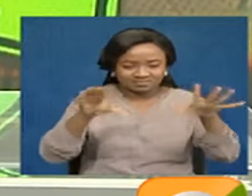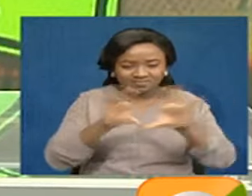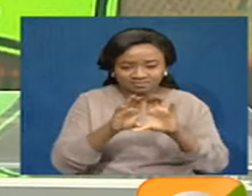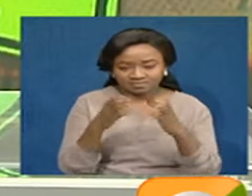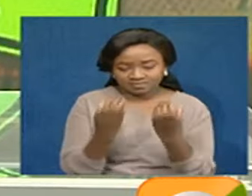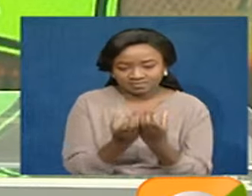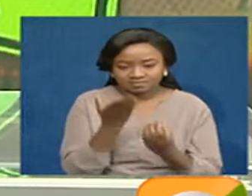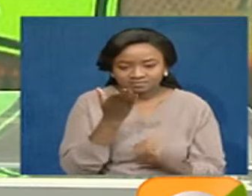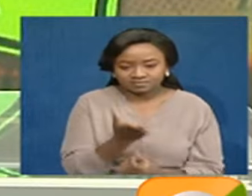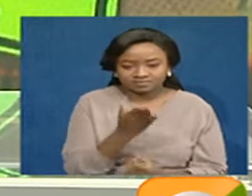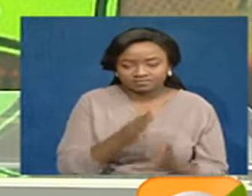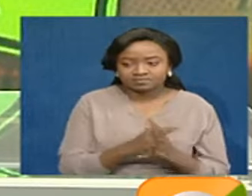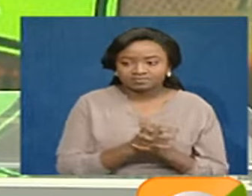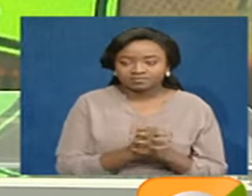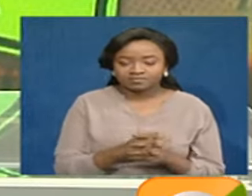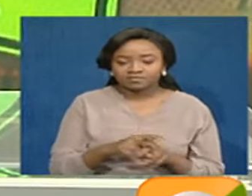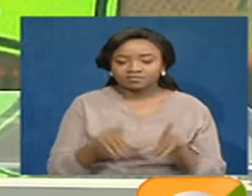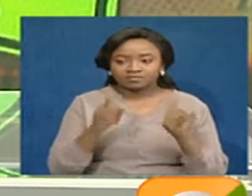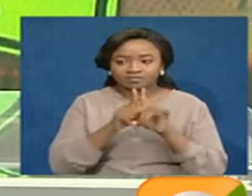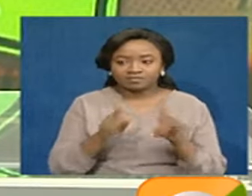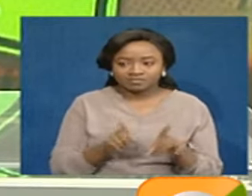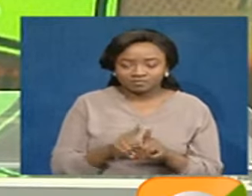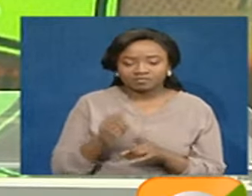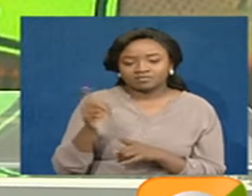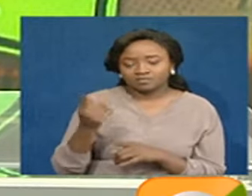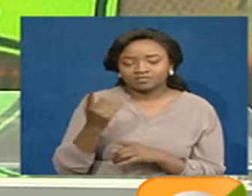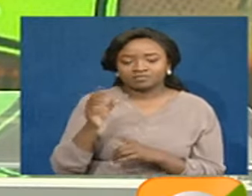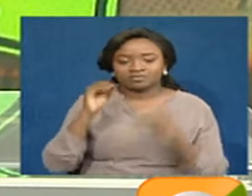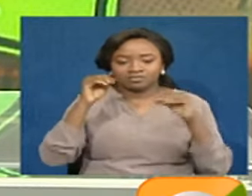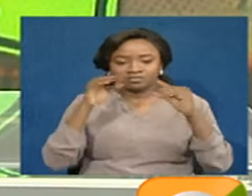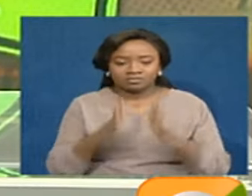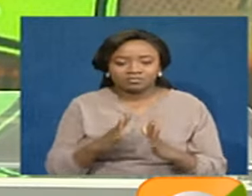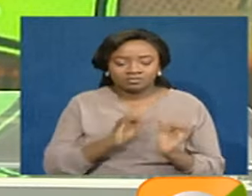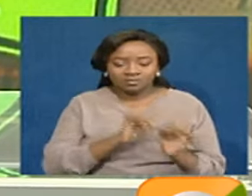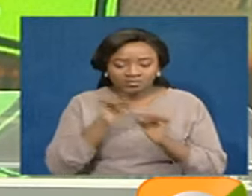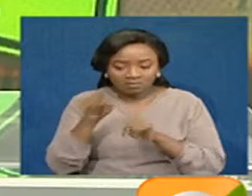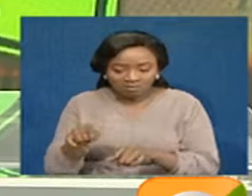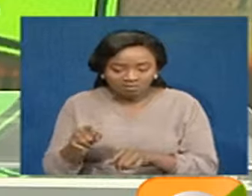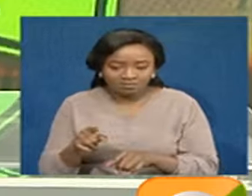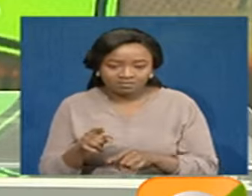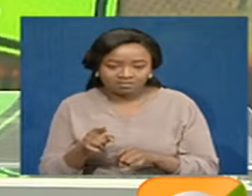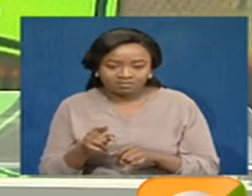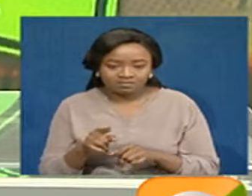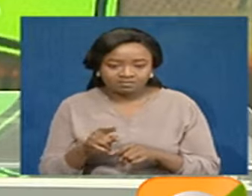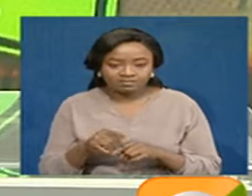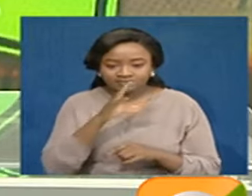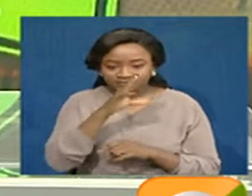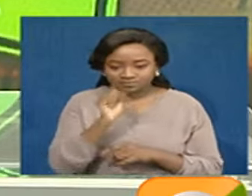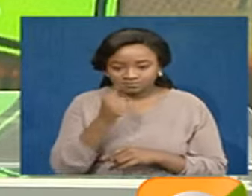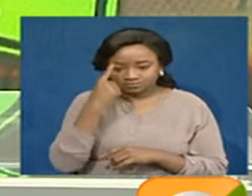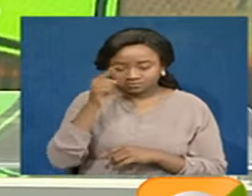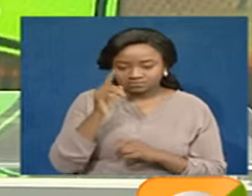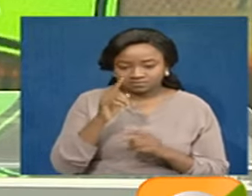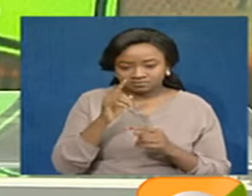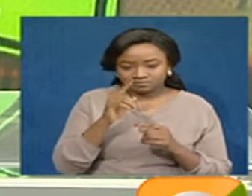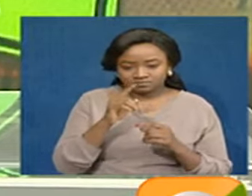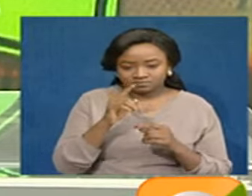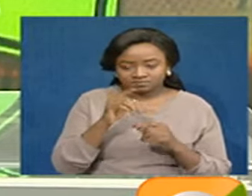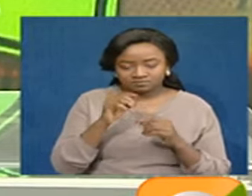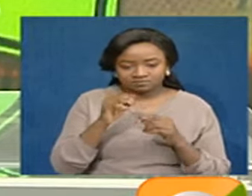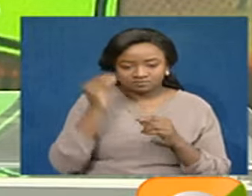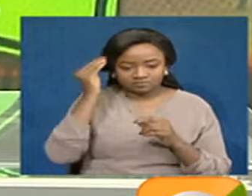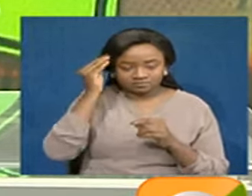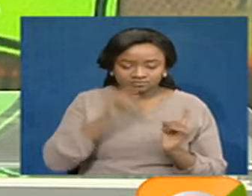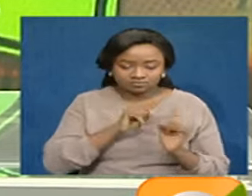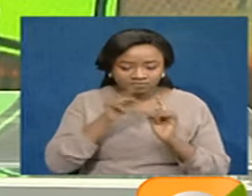mtihani. Waziri wa elimu Julius Migos aliyekuwa Mombasa alizuru shule hiyo. Francis Mtalaki anaarifu zaidi kuhusiana na kisa hicho, huku mtu